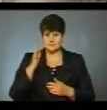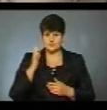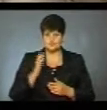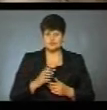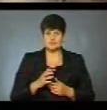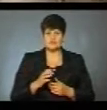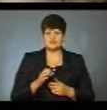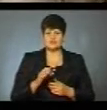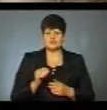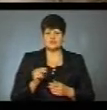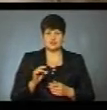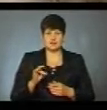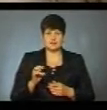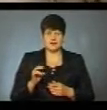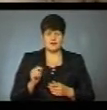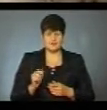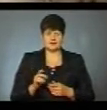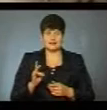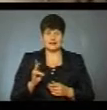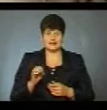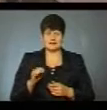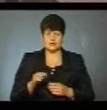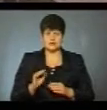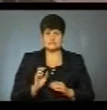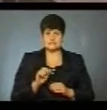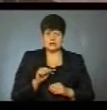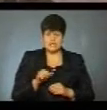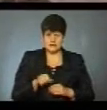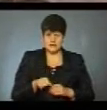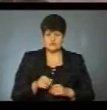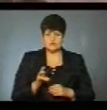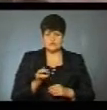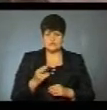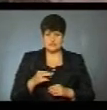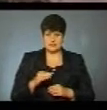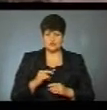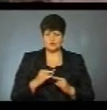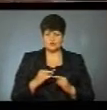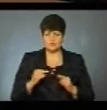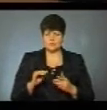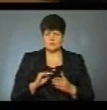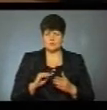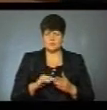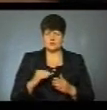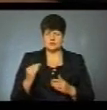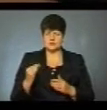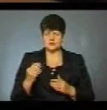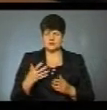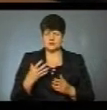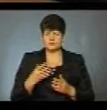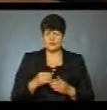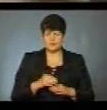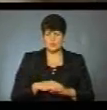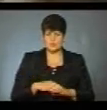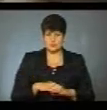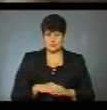чернець Нестор, схилившись над столом, пише історію свого народу.